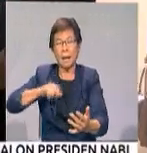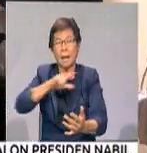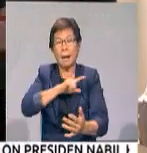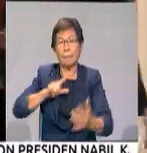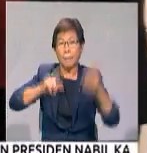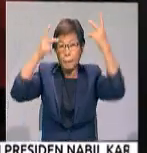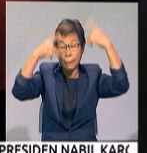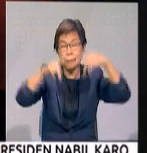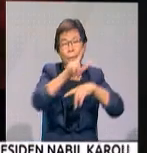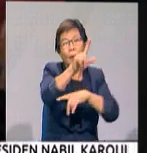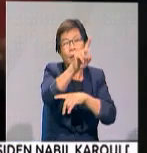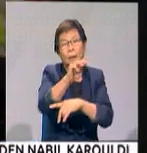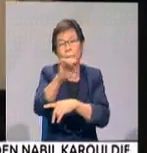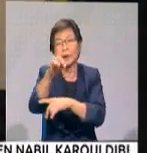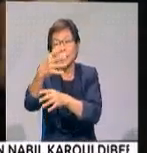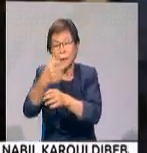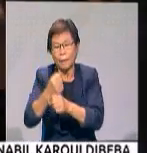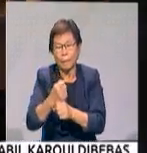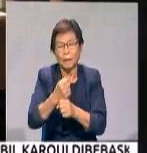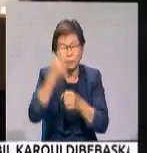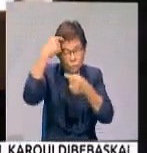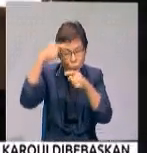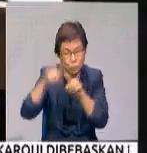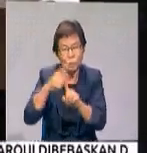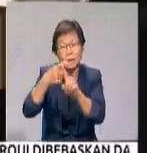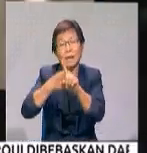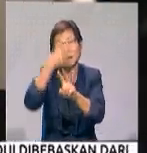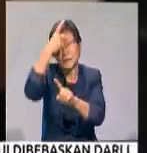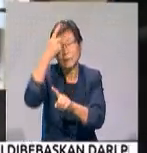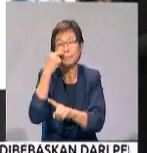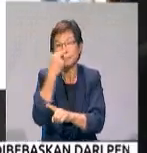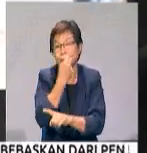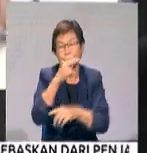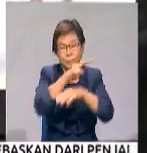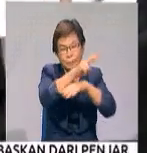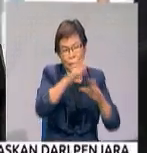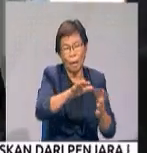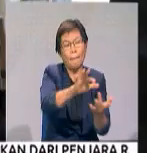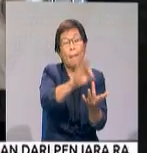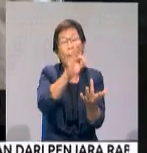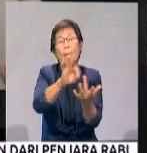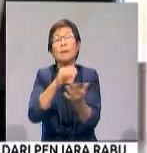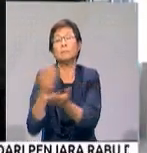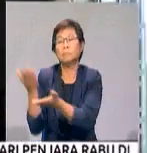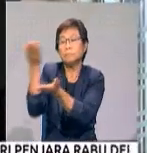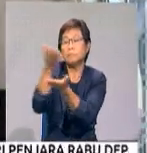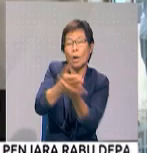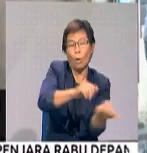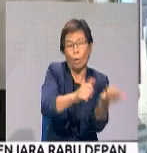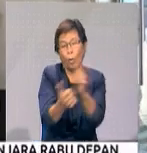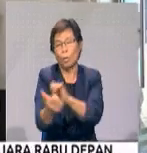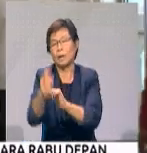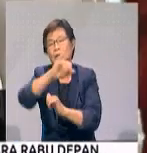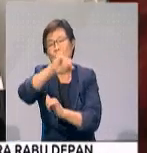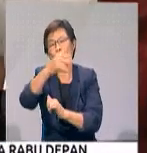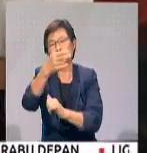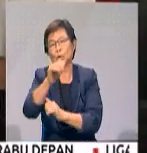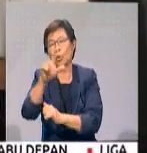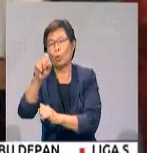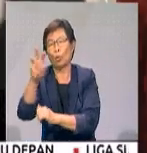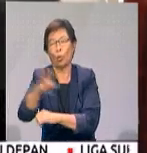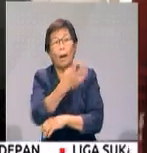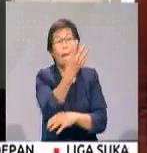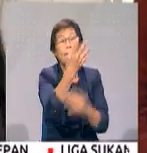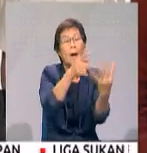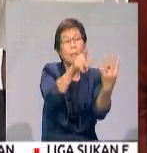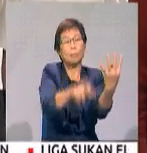pengarah 1MDB mendapat persetujuan Datuk Seri Najib. Jelas saksi pelantikan itu dicadangkan oleh Jolo. Empat individu